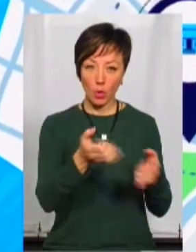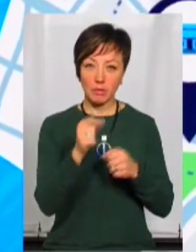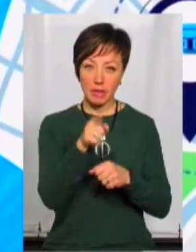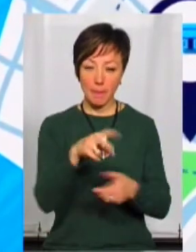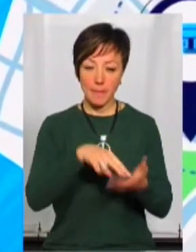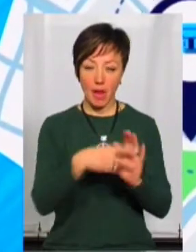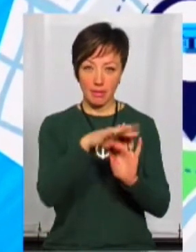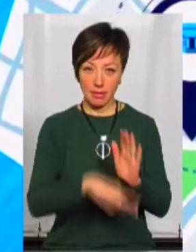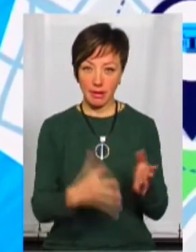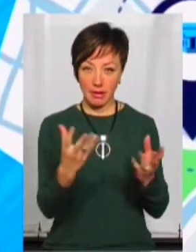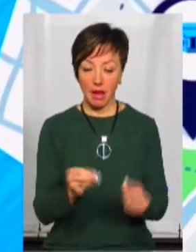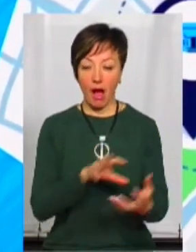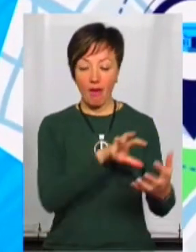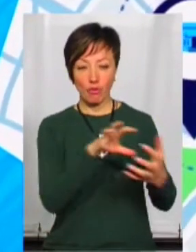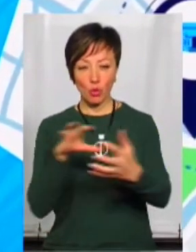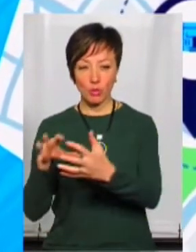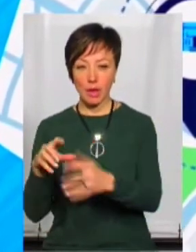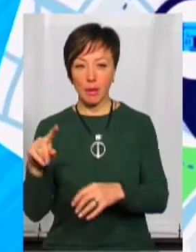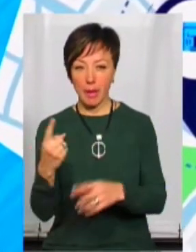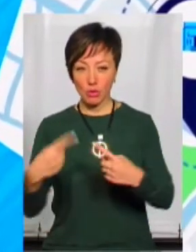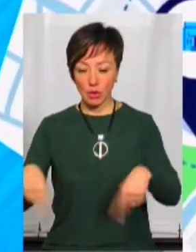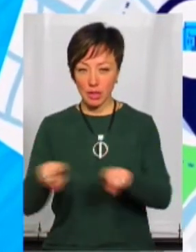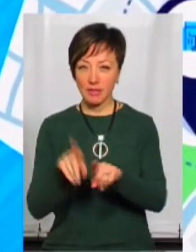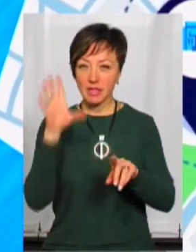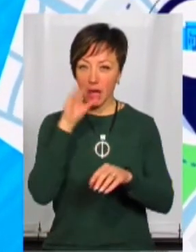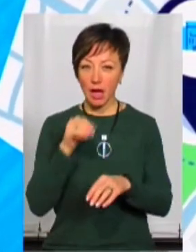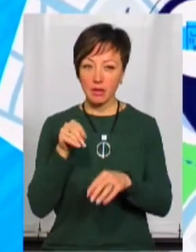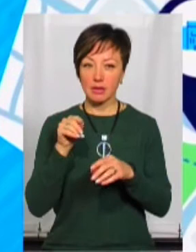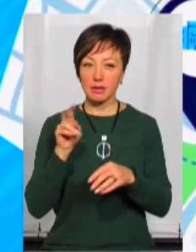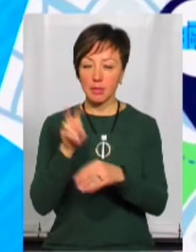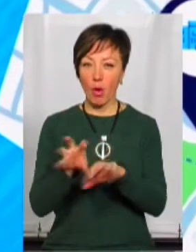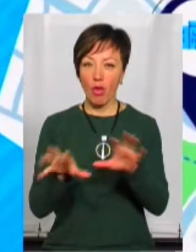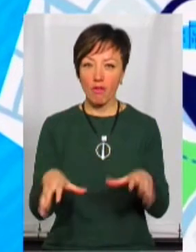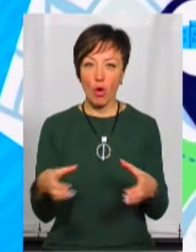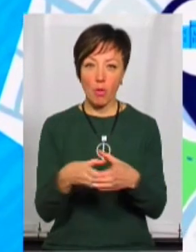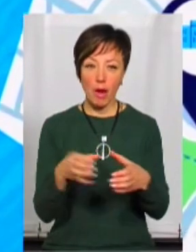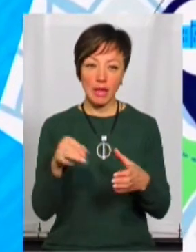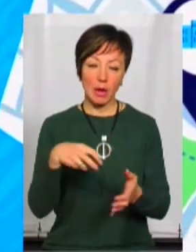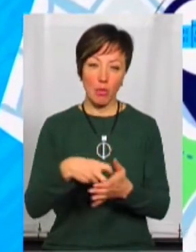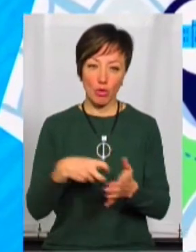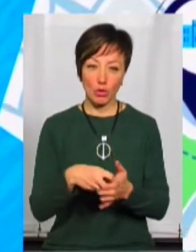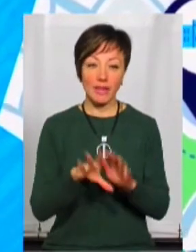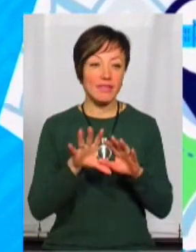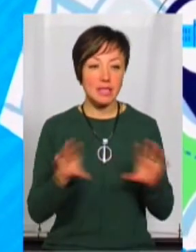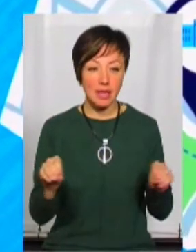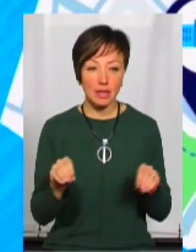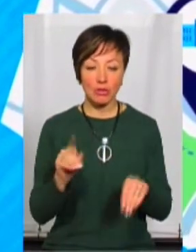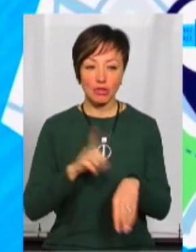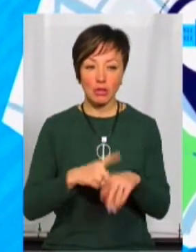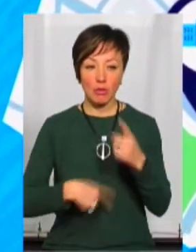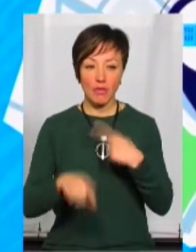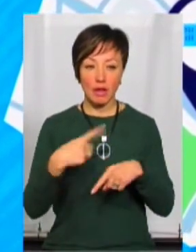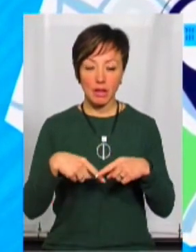план на день. Потім на автобусі Андрій їде на першу дільницю, встигає забігти там до голови громади і, можливо, на пошту. І все. Час повертатися